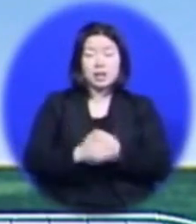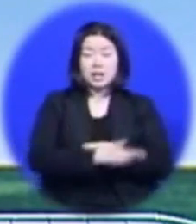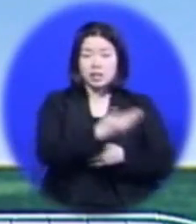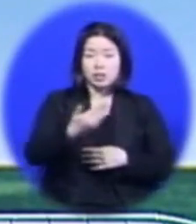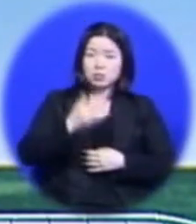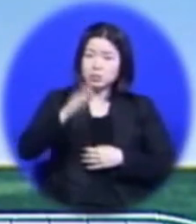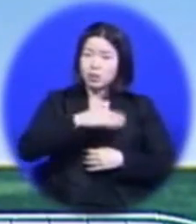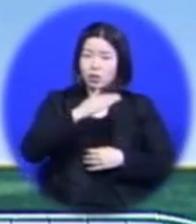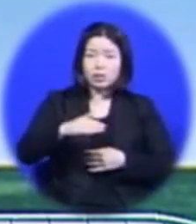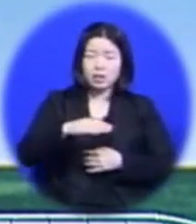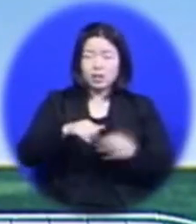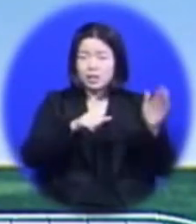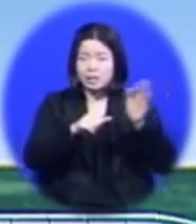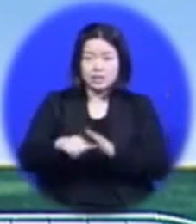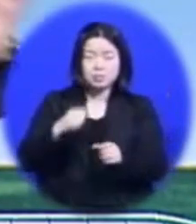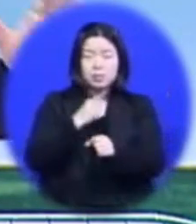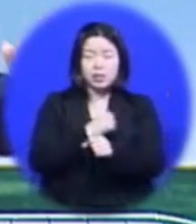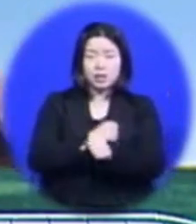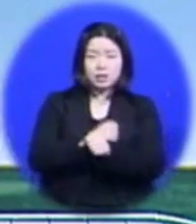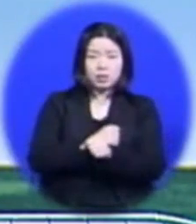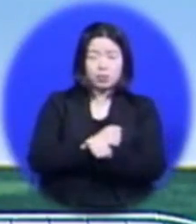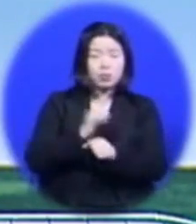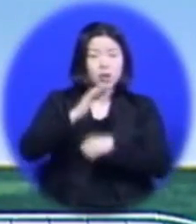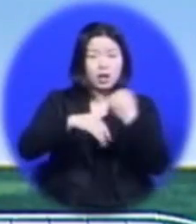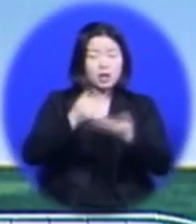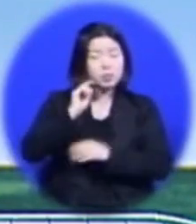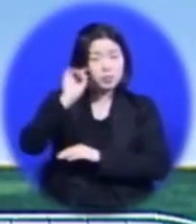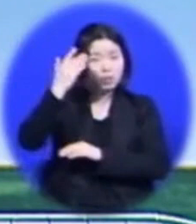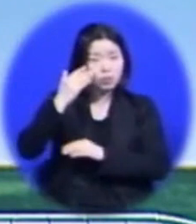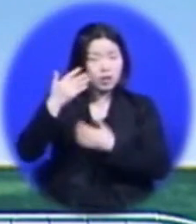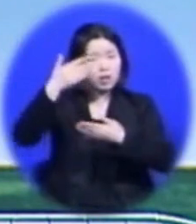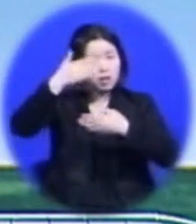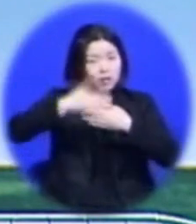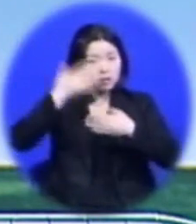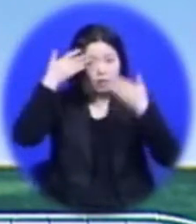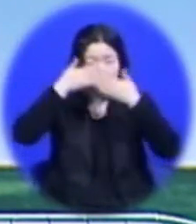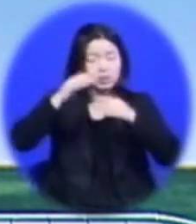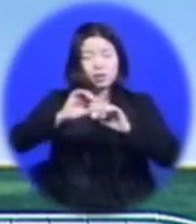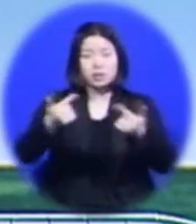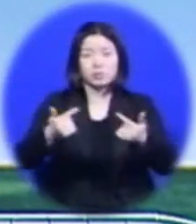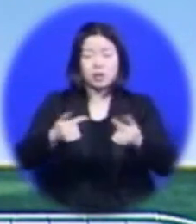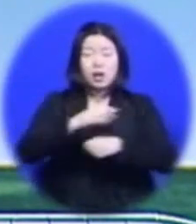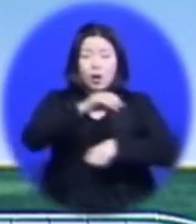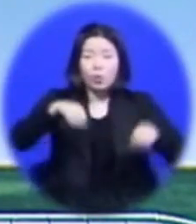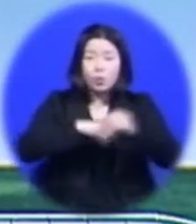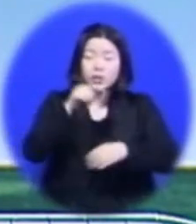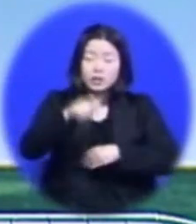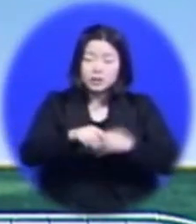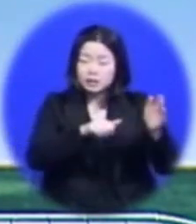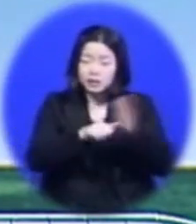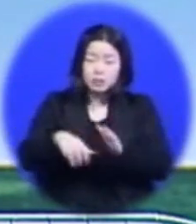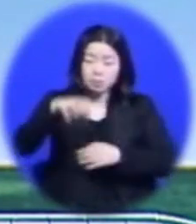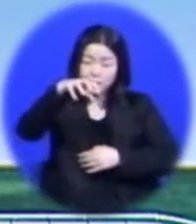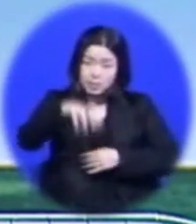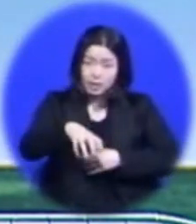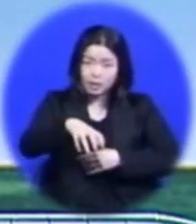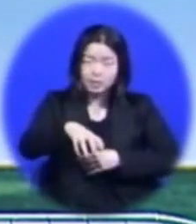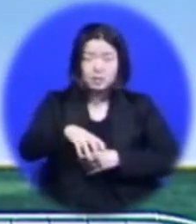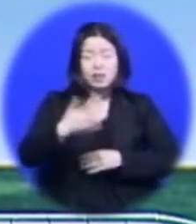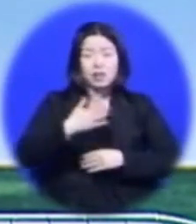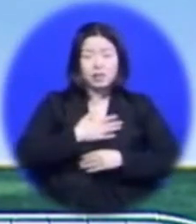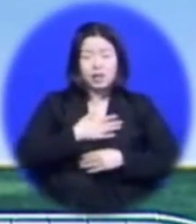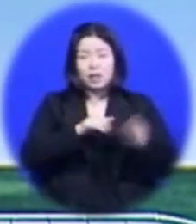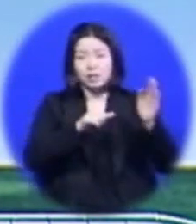여러분 절대로 실패했다고 하나님 영광 가린 거 아닙니다. 오히려 그 실패한 자리에서 내가 내